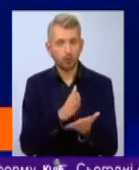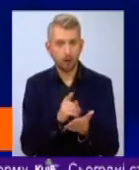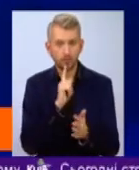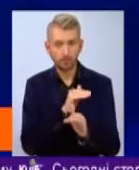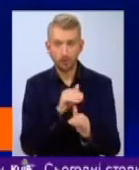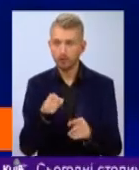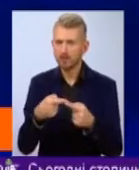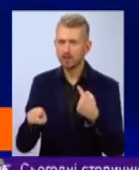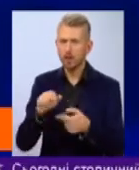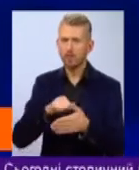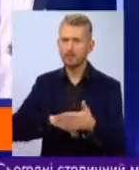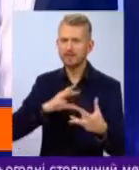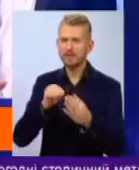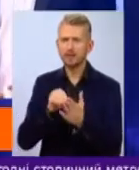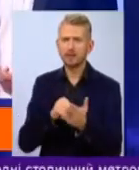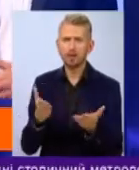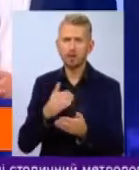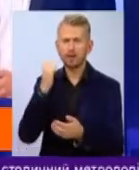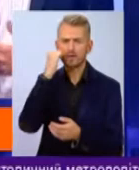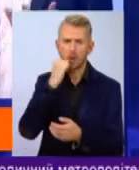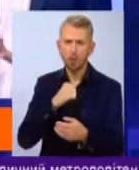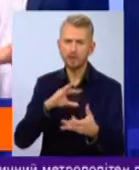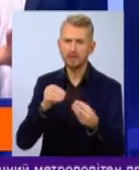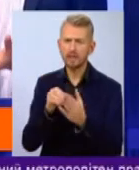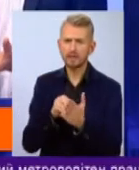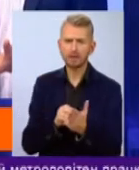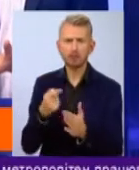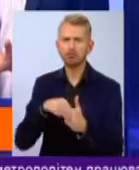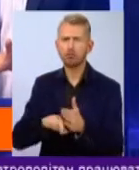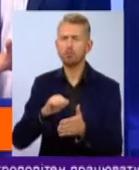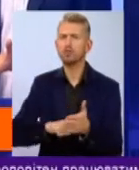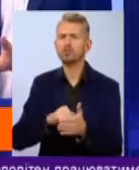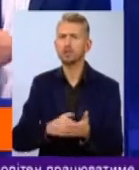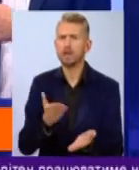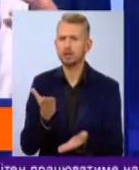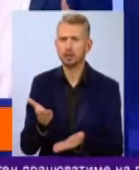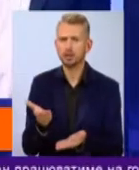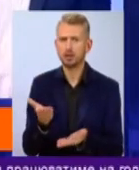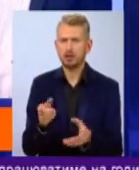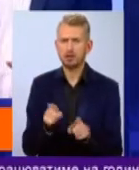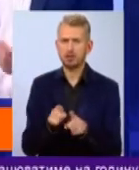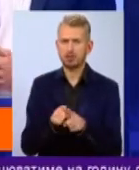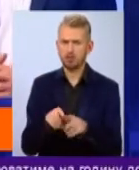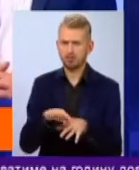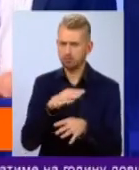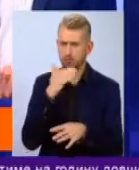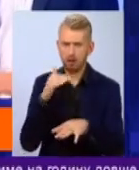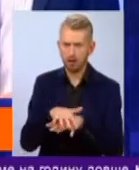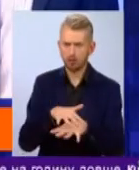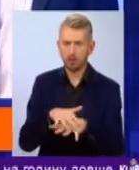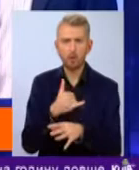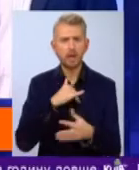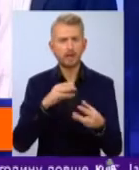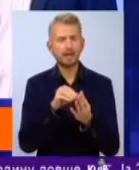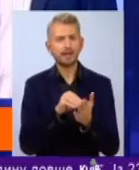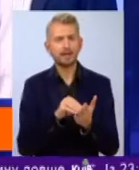статистики якоїсь іншої, там, старої статистики? І в чому причина її такої масової? В нас